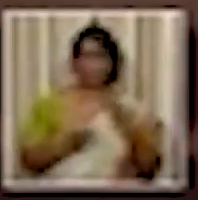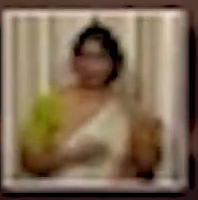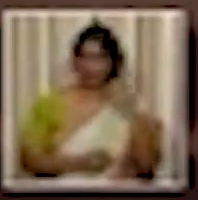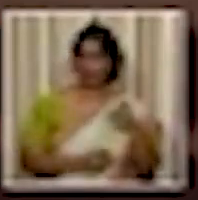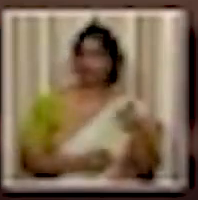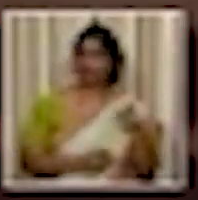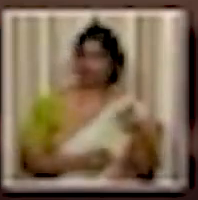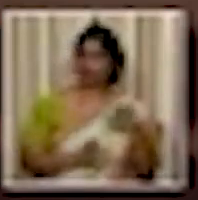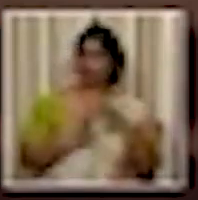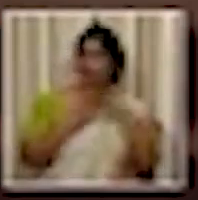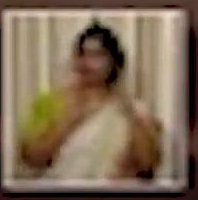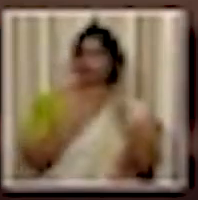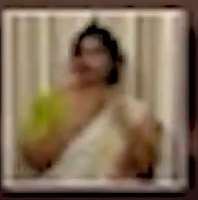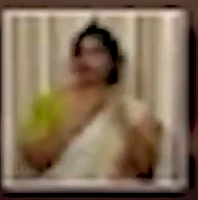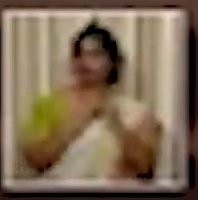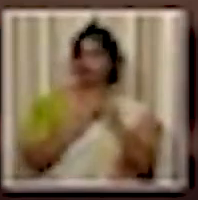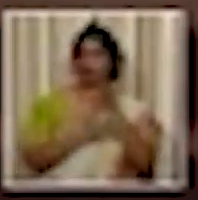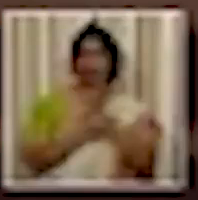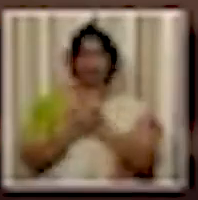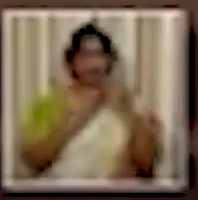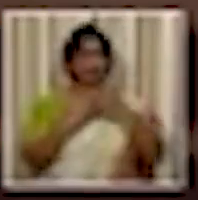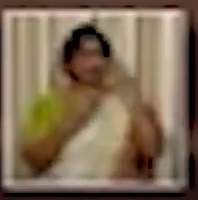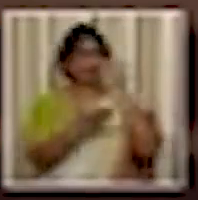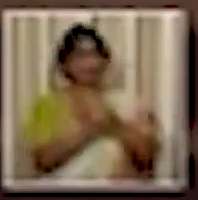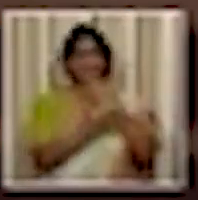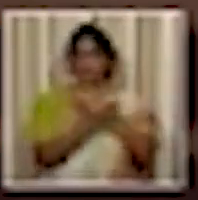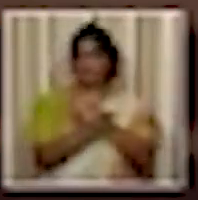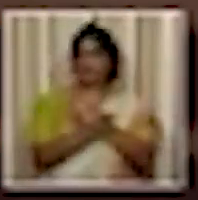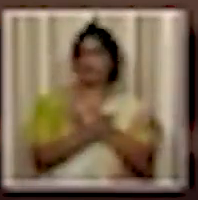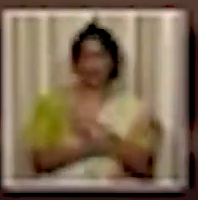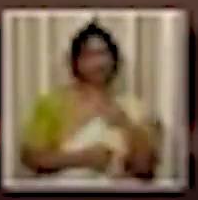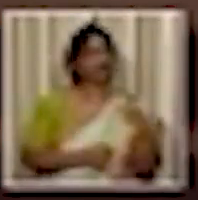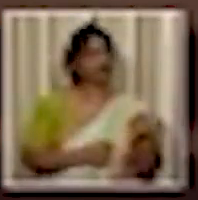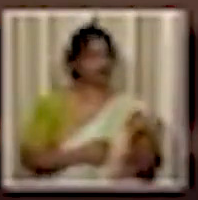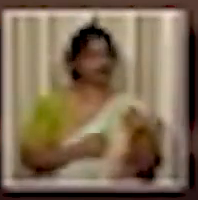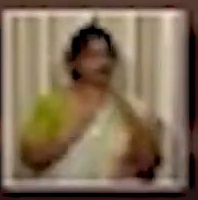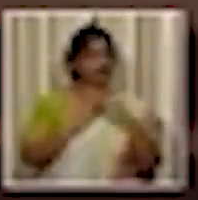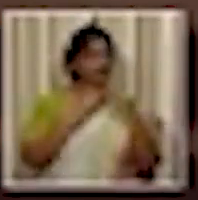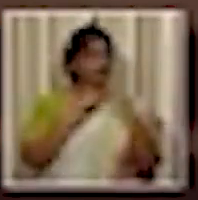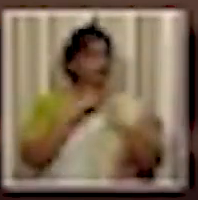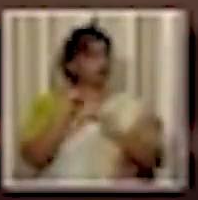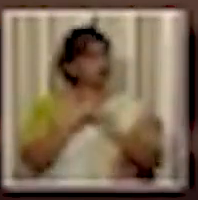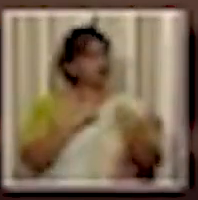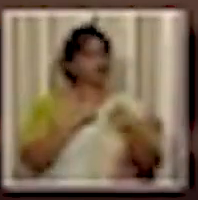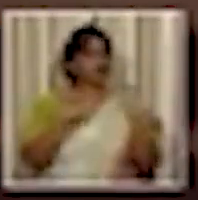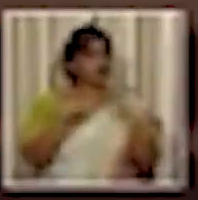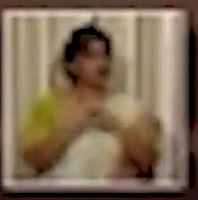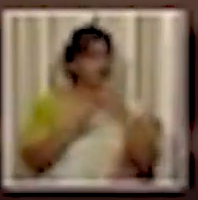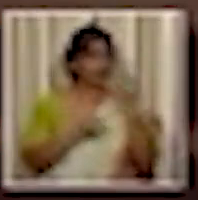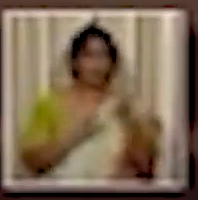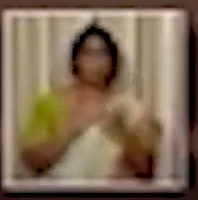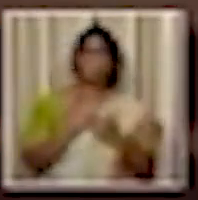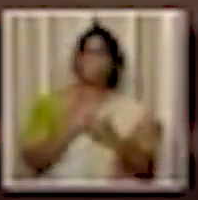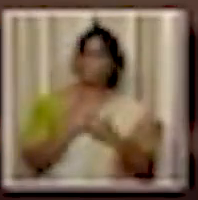නිසා විශාල නිවාස ප්‍රමාණයක් බාගට ඉදි කරලා නවත්තලා තිබුණා. එම නිවාස වැඩසටහන සඳහා යෙදවිය හැකි යුතු රුපියල්